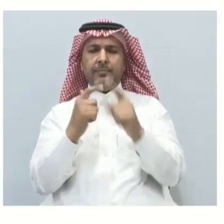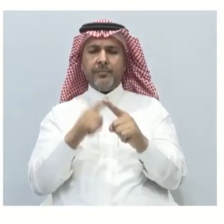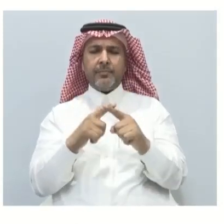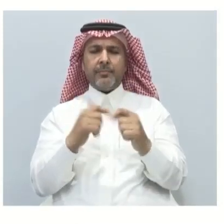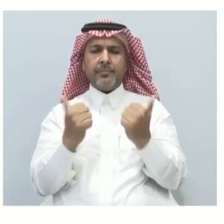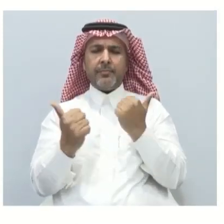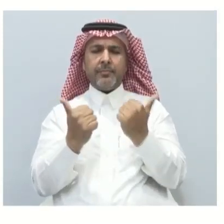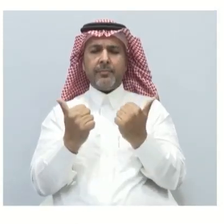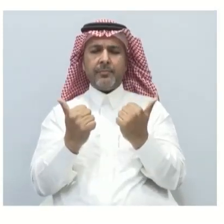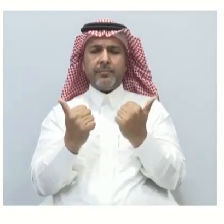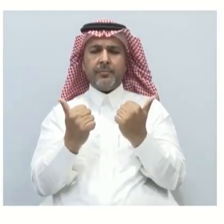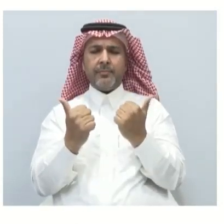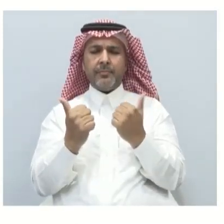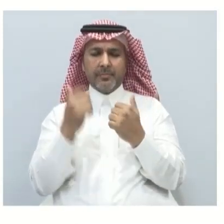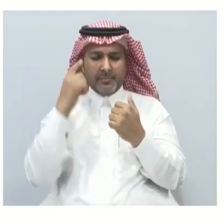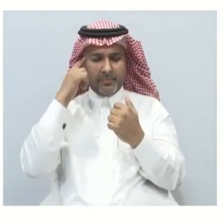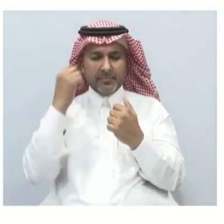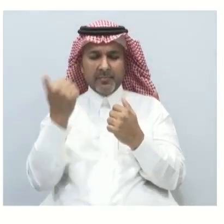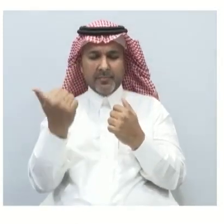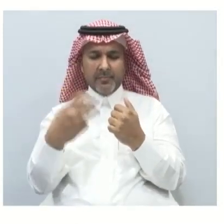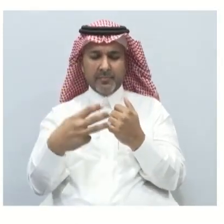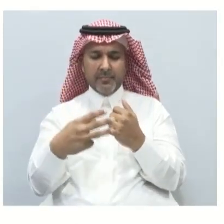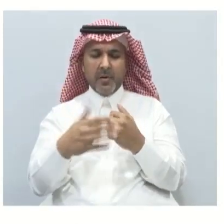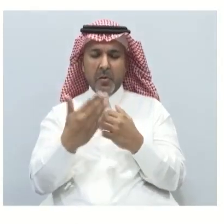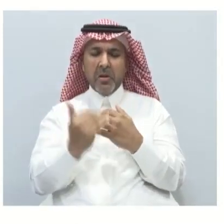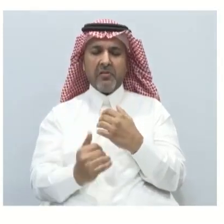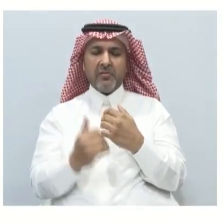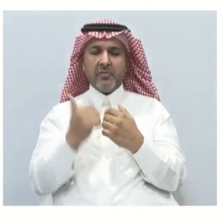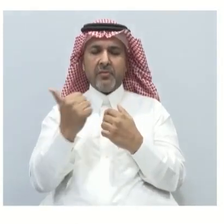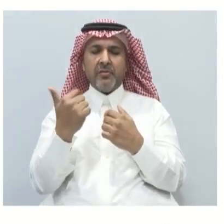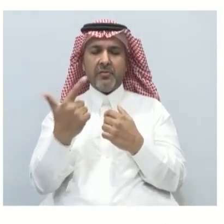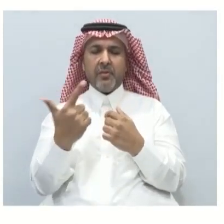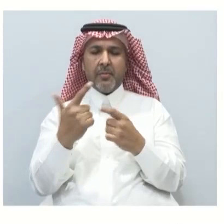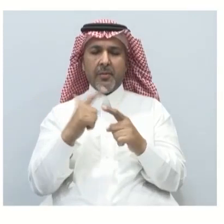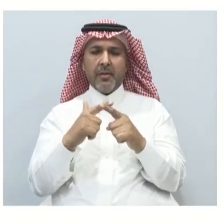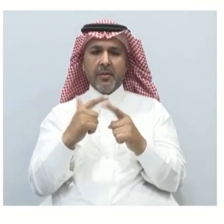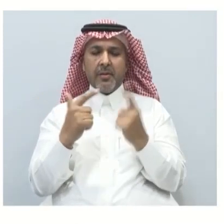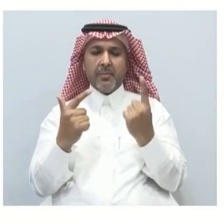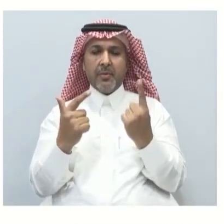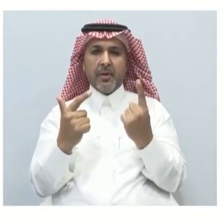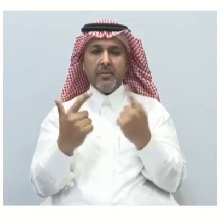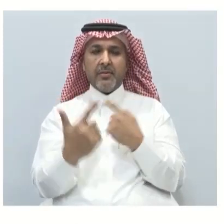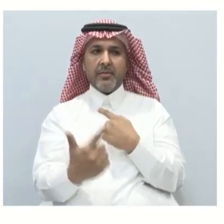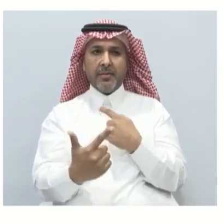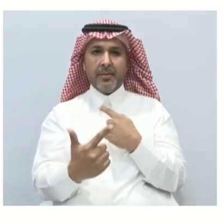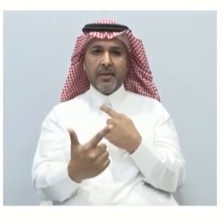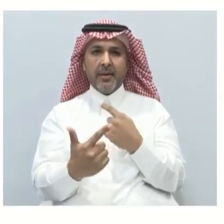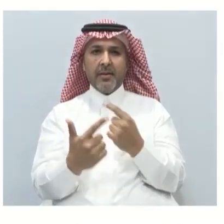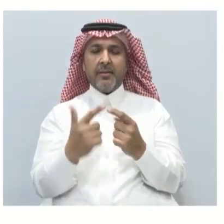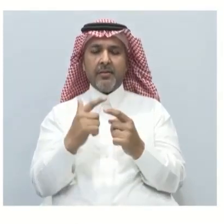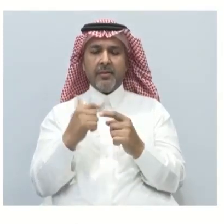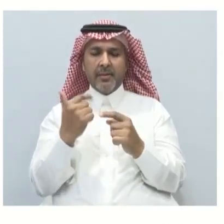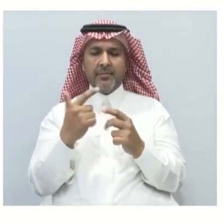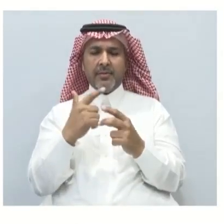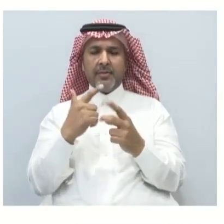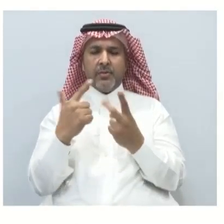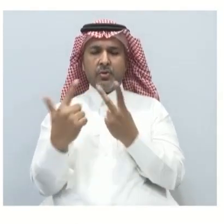عندك 7 اس 1 7 طبعا 7 اس 2 حتكون 7 تربيع اللي هي